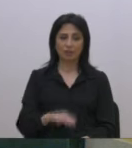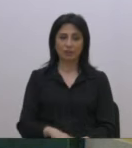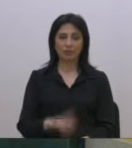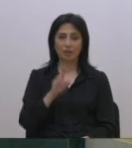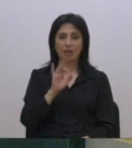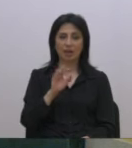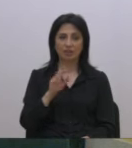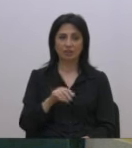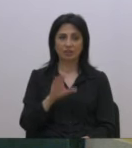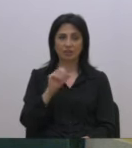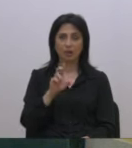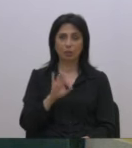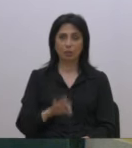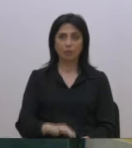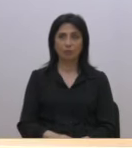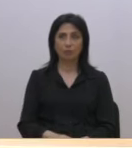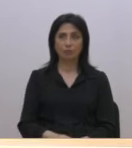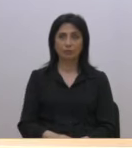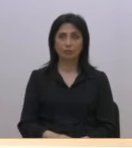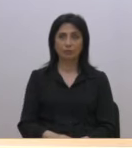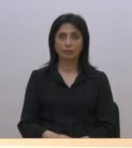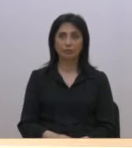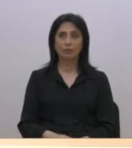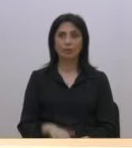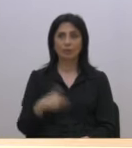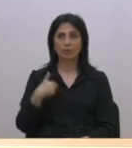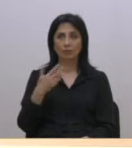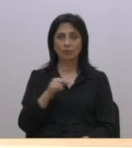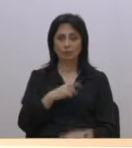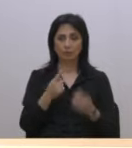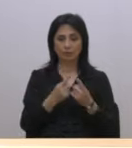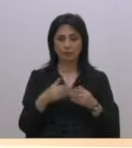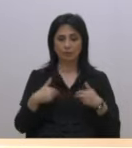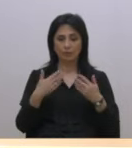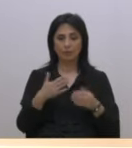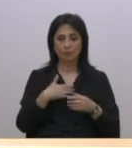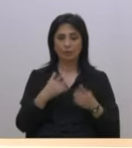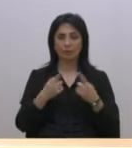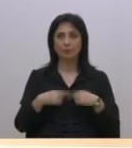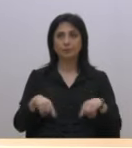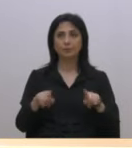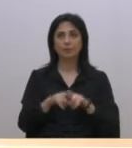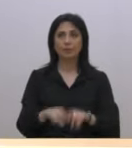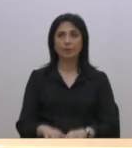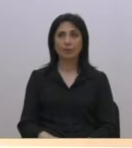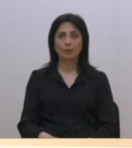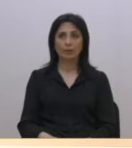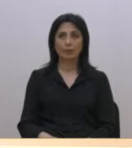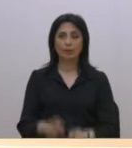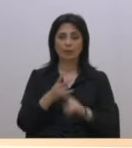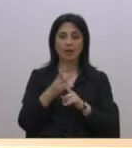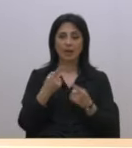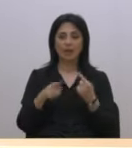ქადაგიშვილი ჰერმან საბო ჩაწერილი. მოგესალმებით კოლეგებო, მივესალმები ჩვენ საზოგადოებას.